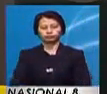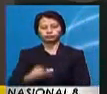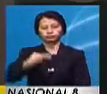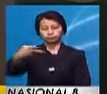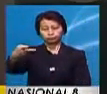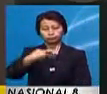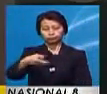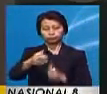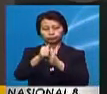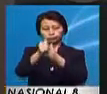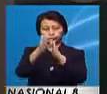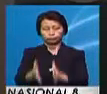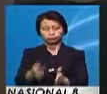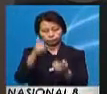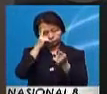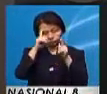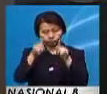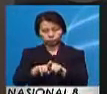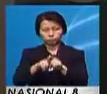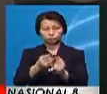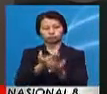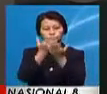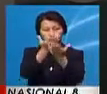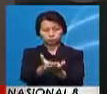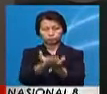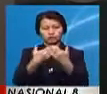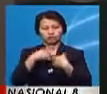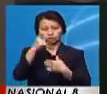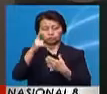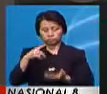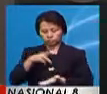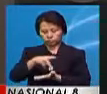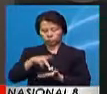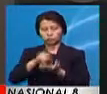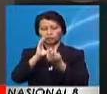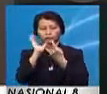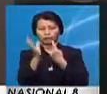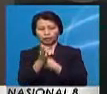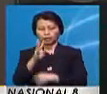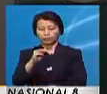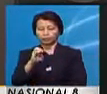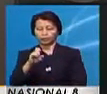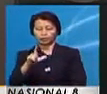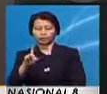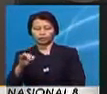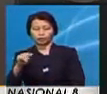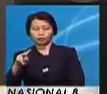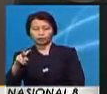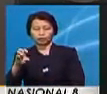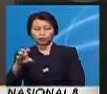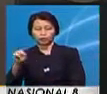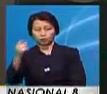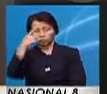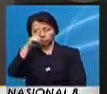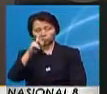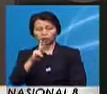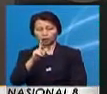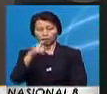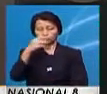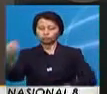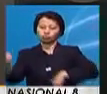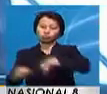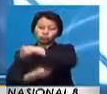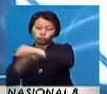Kedua-dua pemimpin juga bersetuju dengan cadangan mewujudkan sebuah pusat kebudayaan Maldives di Kuala Lumpur untuk menggalakkan pertukaran